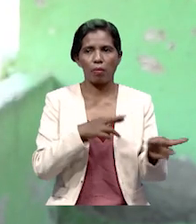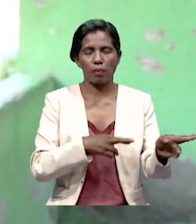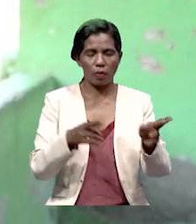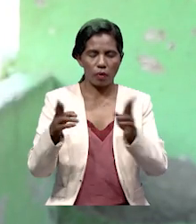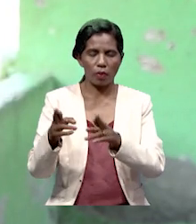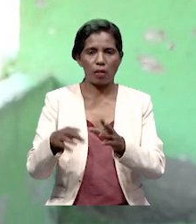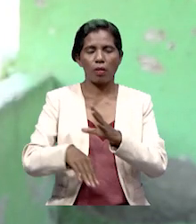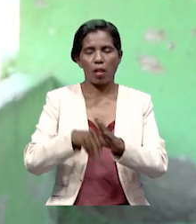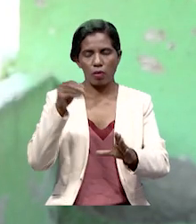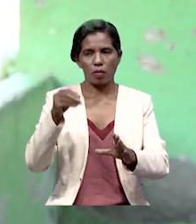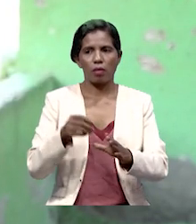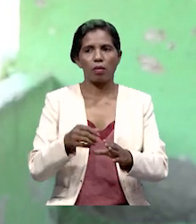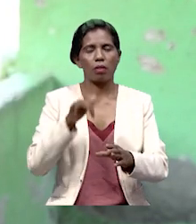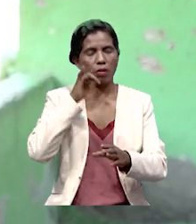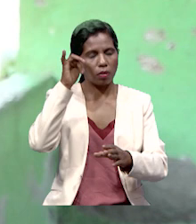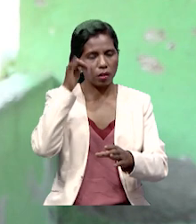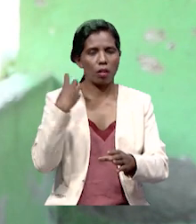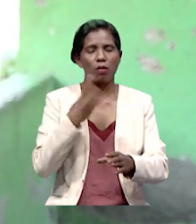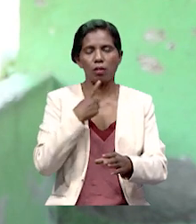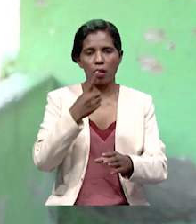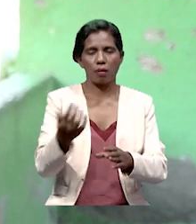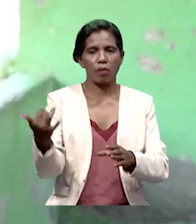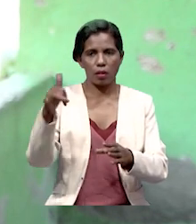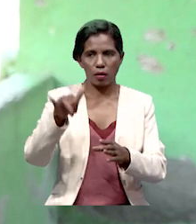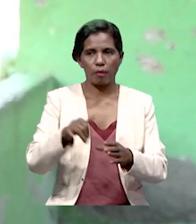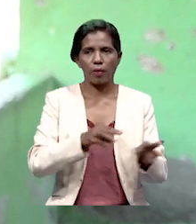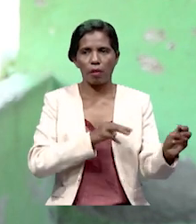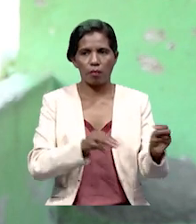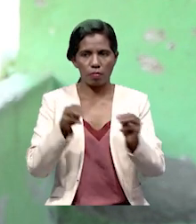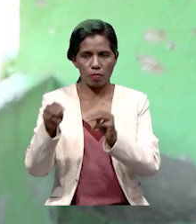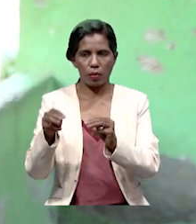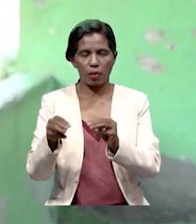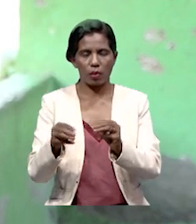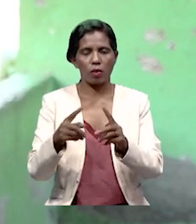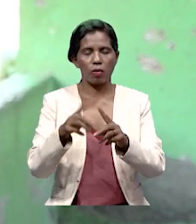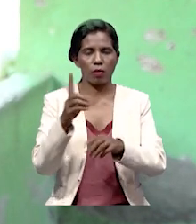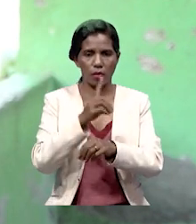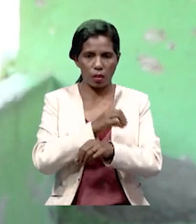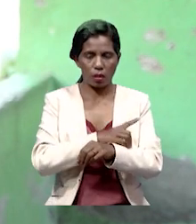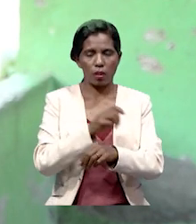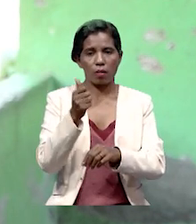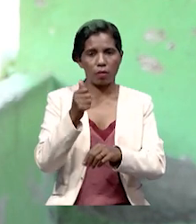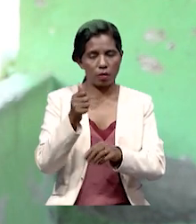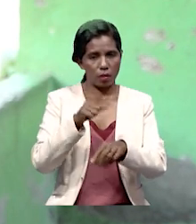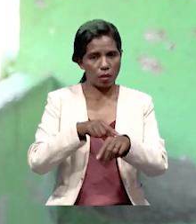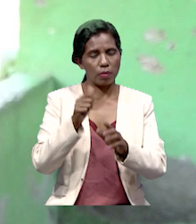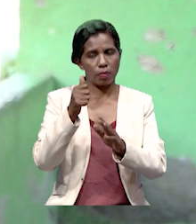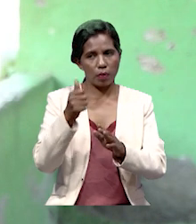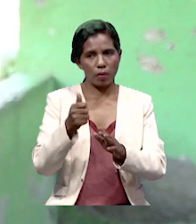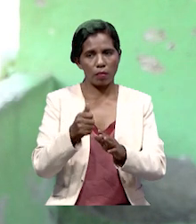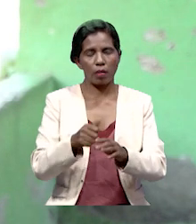sai anta hurberua kau tete ba sira muda i ohin dezoras ne atu harahung